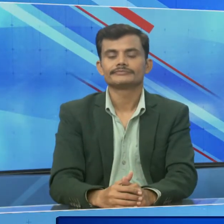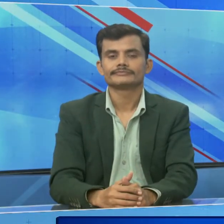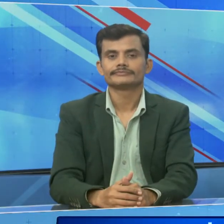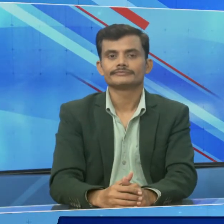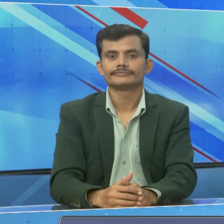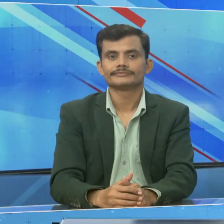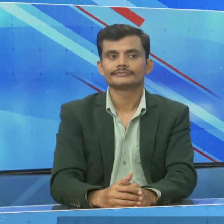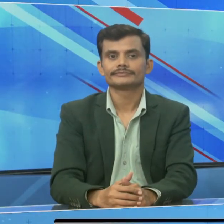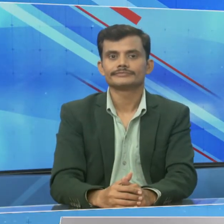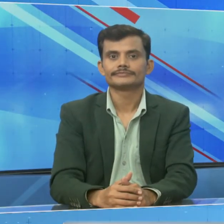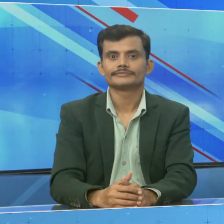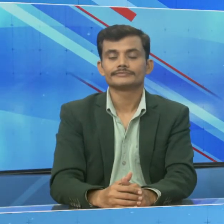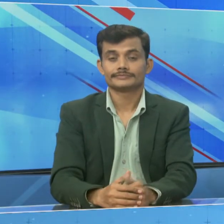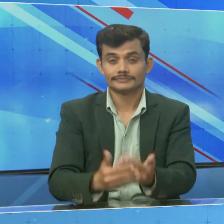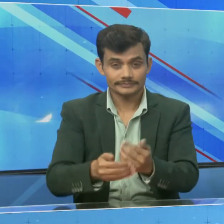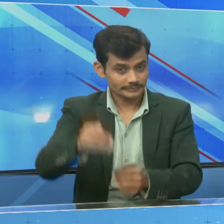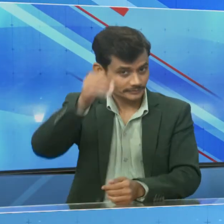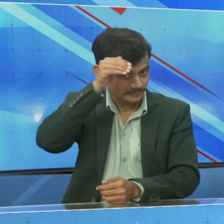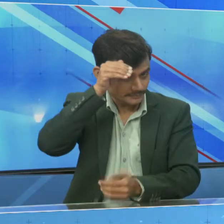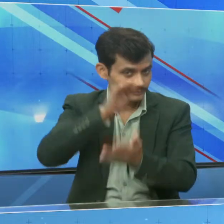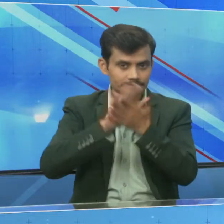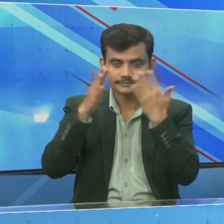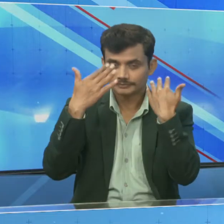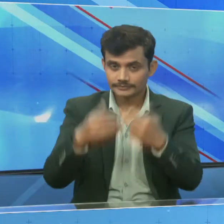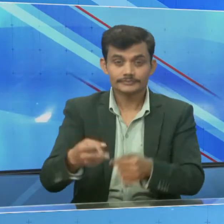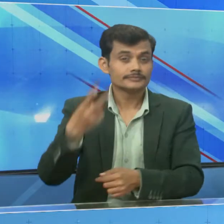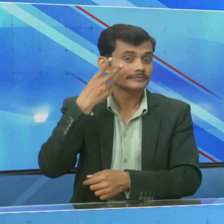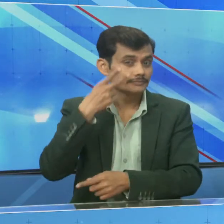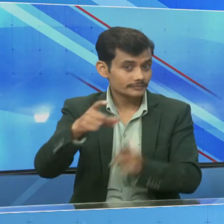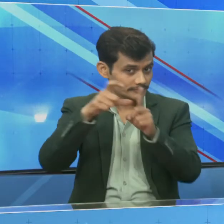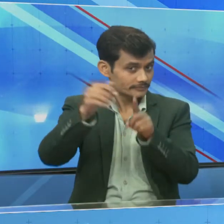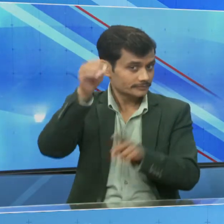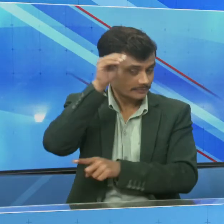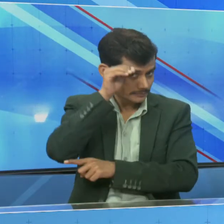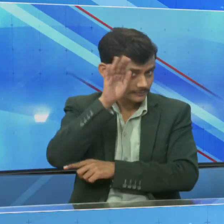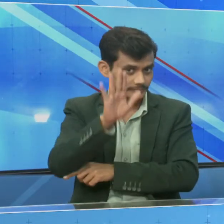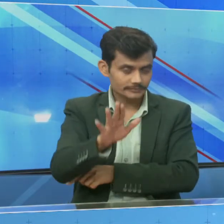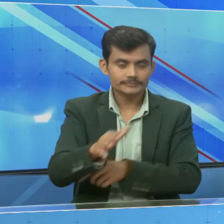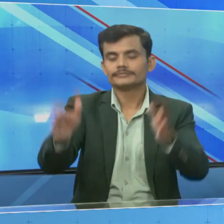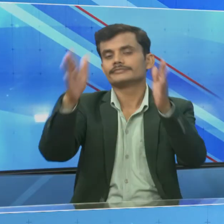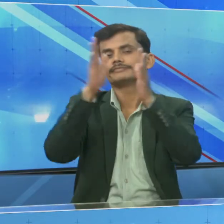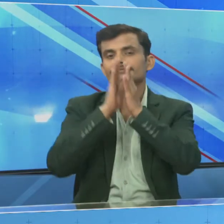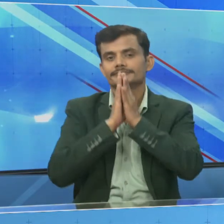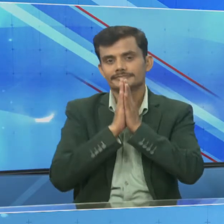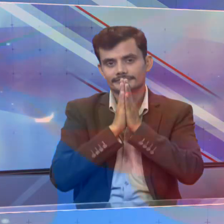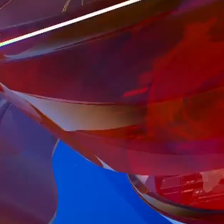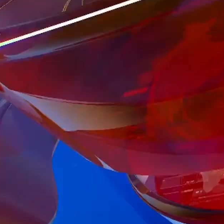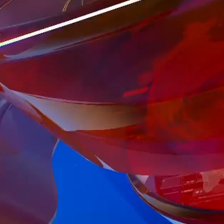तो इस बुलेटिन में फिलहाल इतना ही। आप बने रहिए डीडी न्यूज के साथ। नमस्कार।